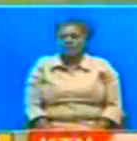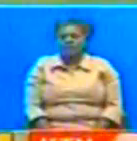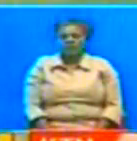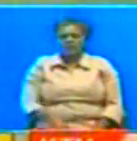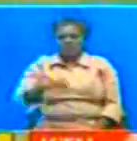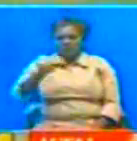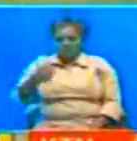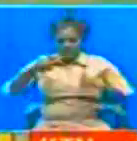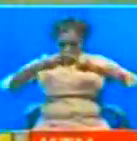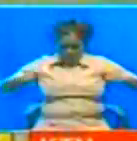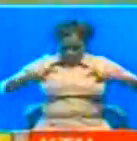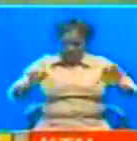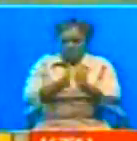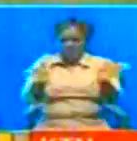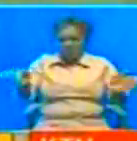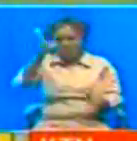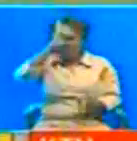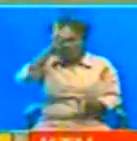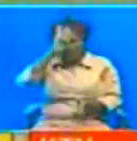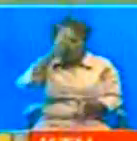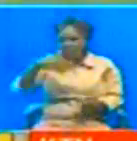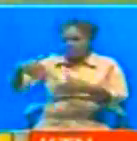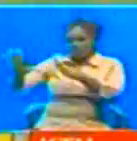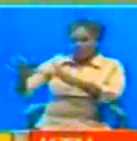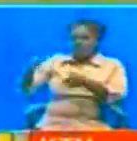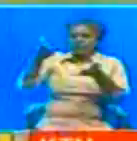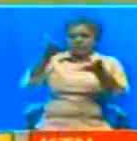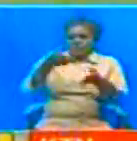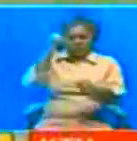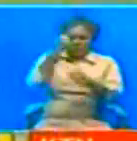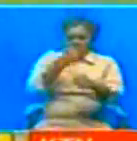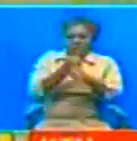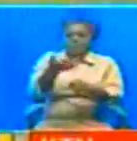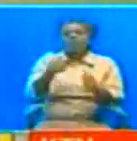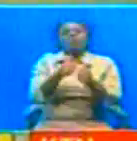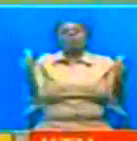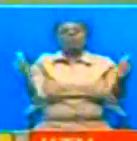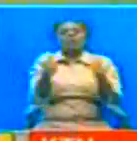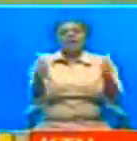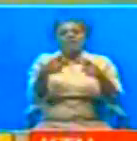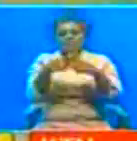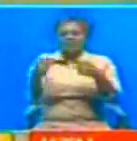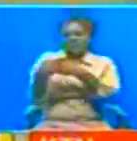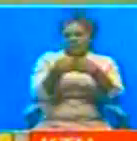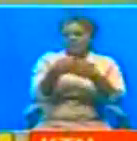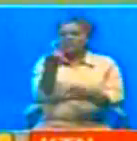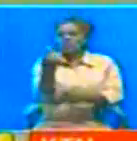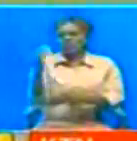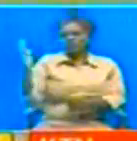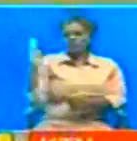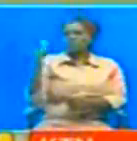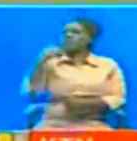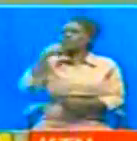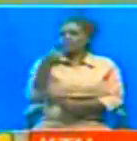Na kwingineko, Inspekta mkuu wa polisi anayeondoka David Kimaiyo amesema kwamba alitekeleza majukumu yake vilivyo licha panda shuka za kiusalama ambazo